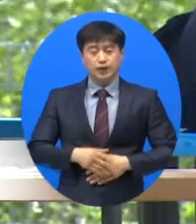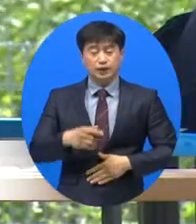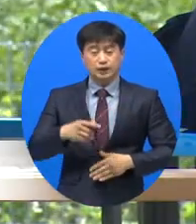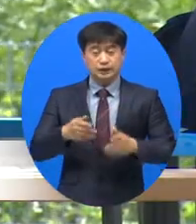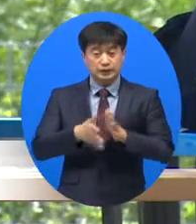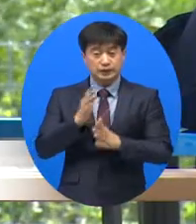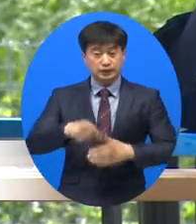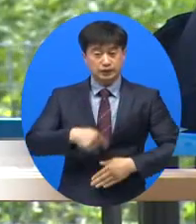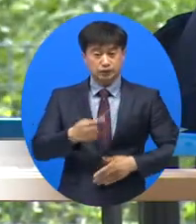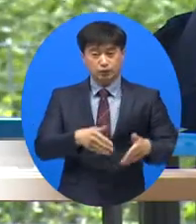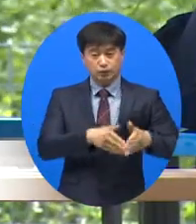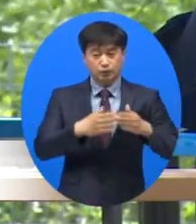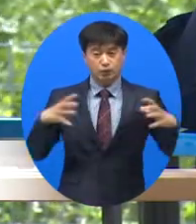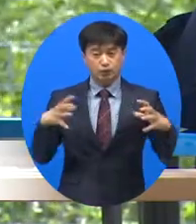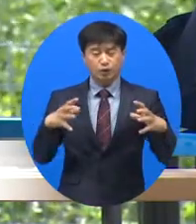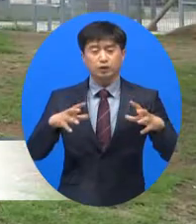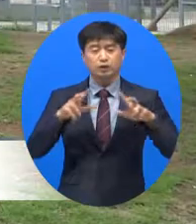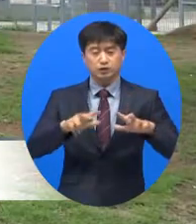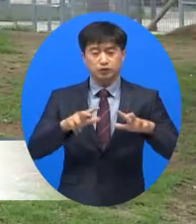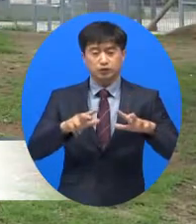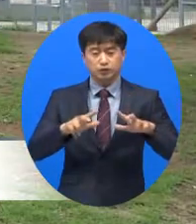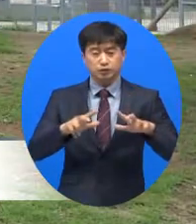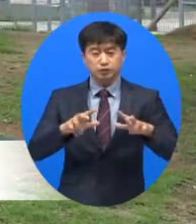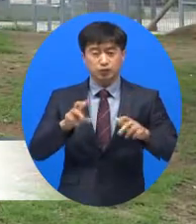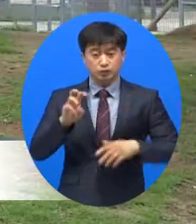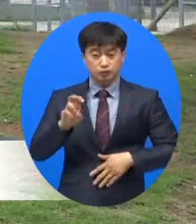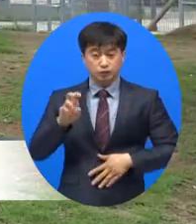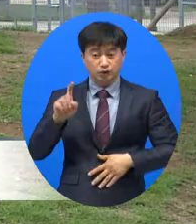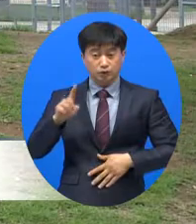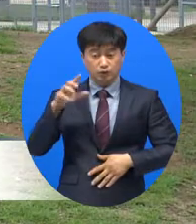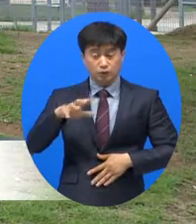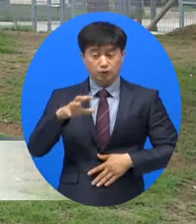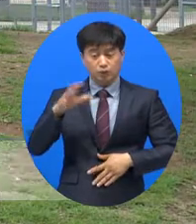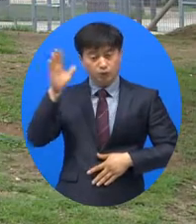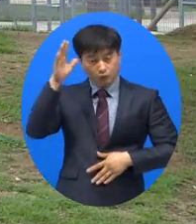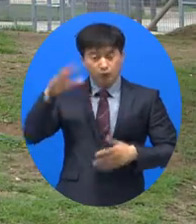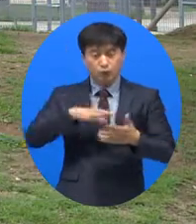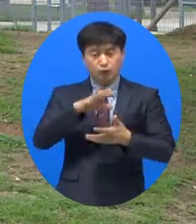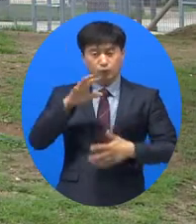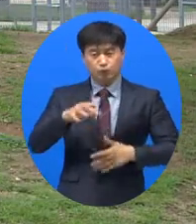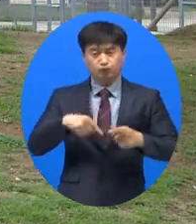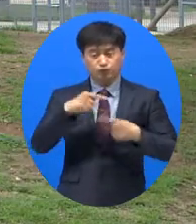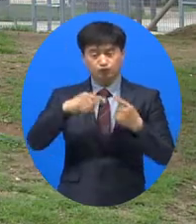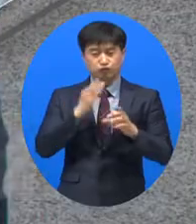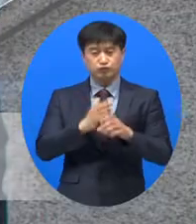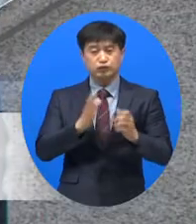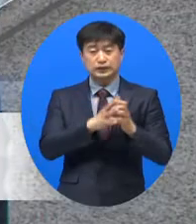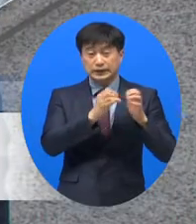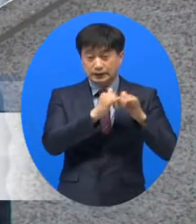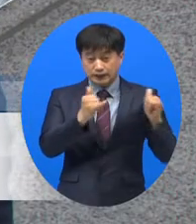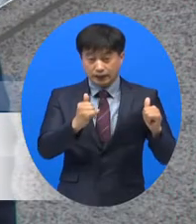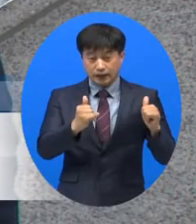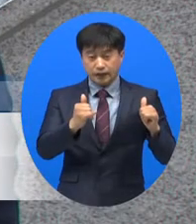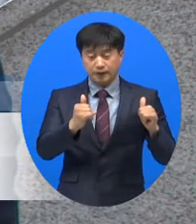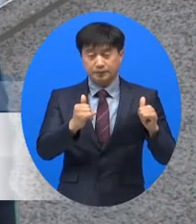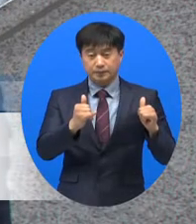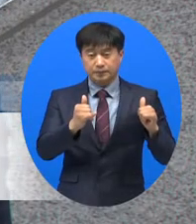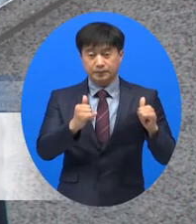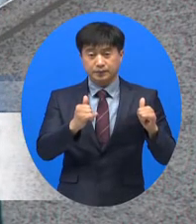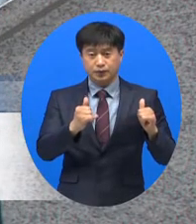시 자체적으로 조성한 것을 포함해 현재 도내 총 31곳에 반려견 놀이터가 운영 중입니다.